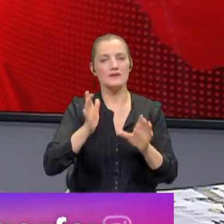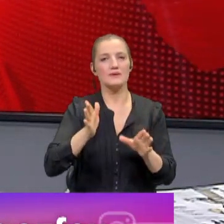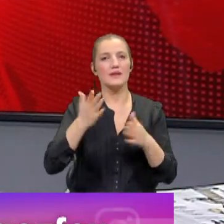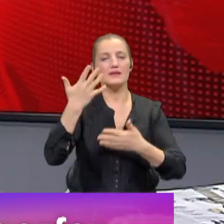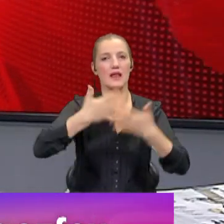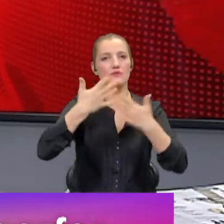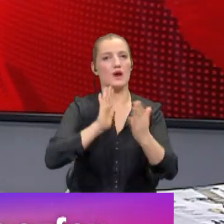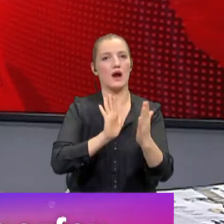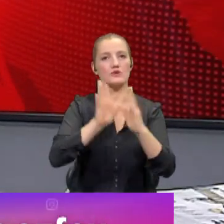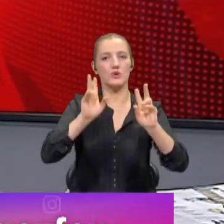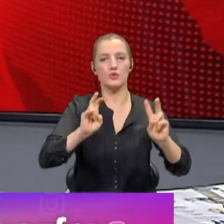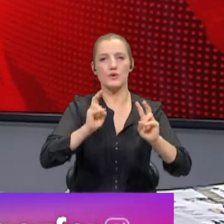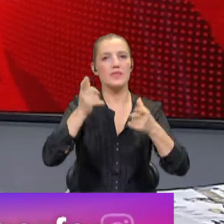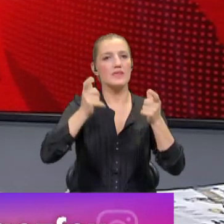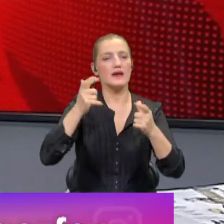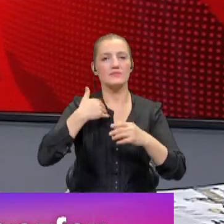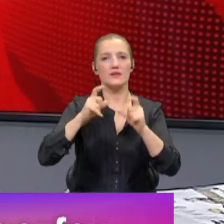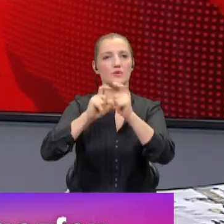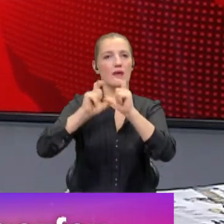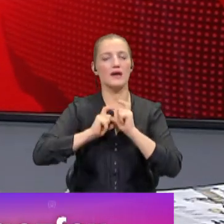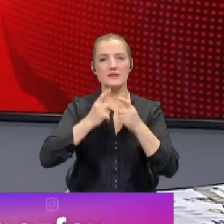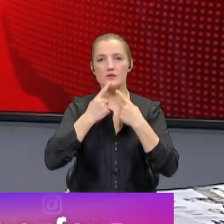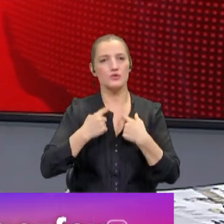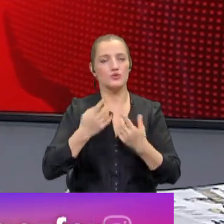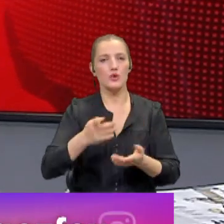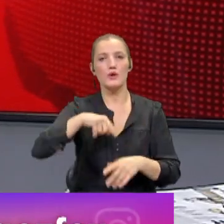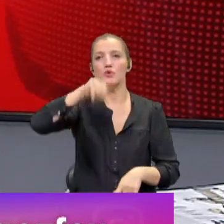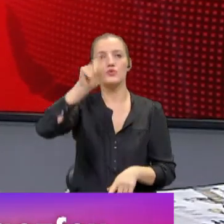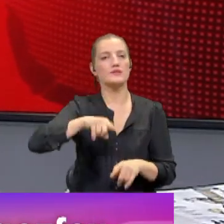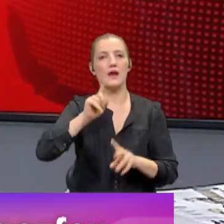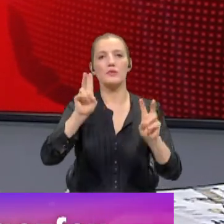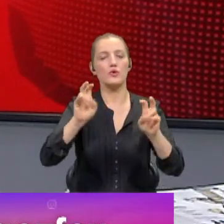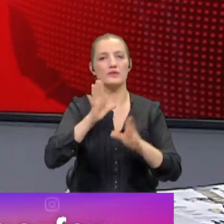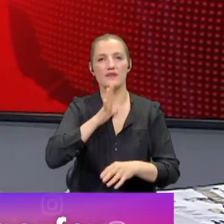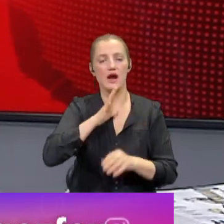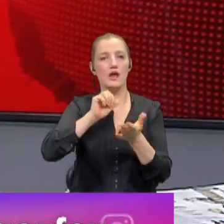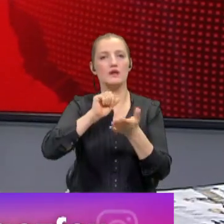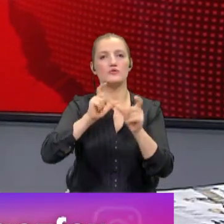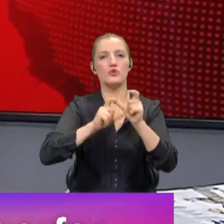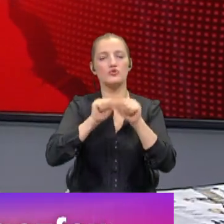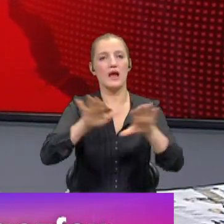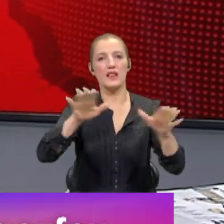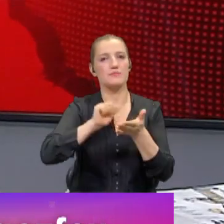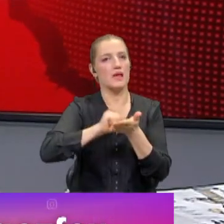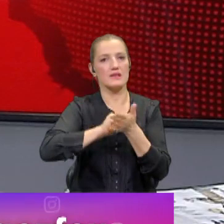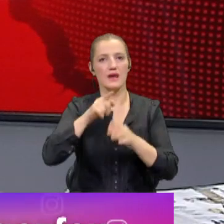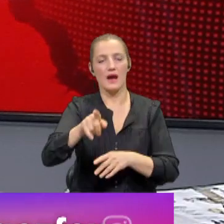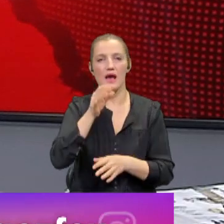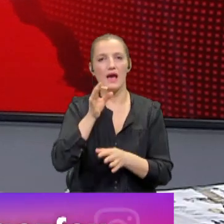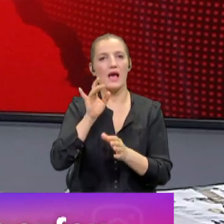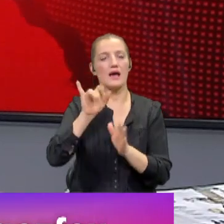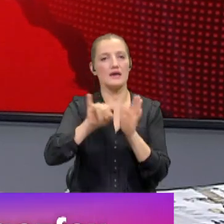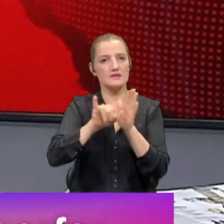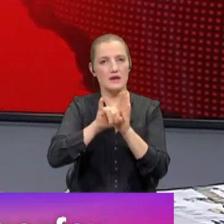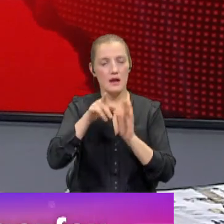ekran karşımdasın O nereden bize Günaydın diyorsunuz ve gündeminizde ne varsa lütfen sosyal medya hesaplarınız görüyorsunuz İlker